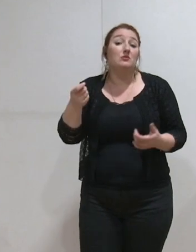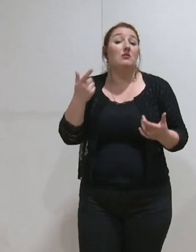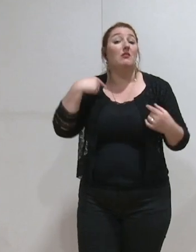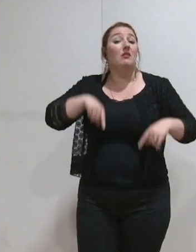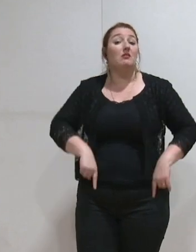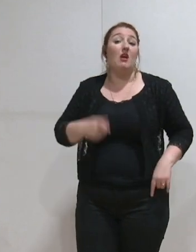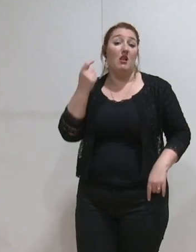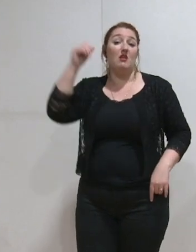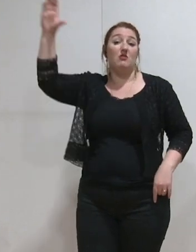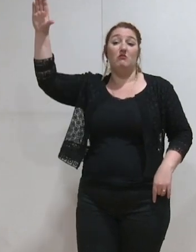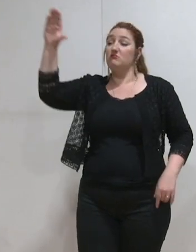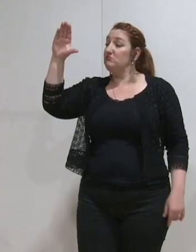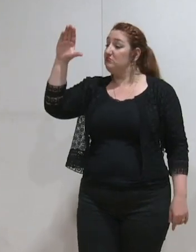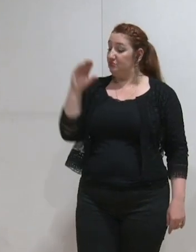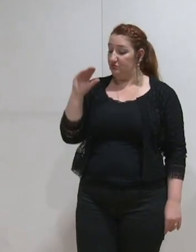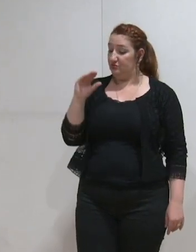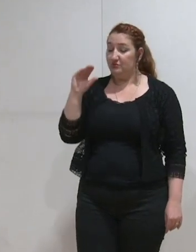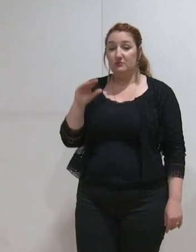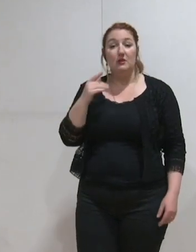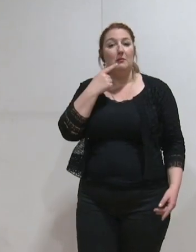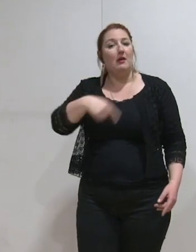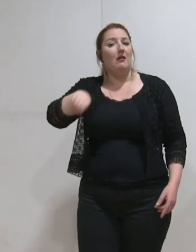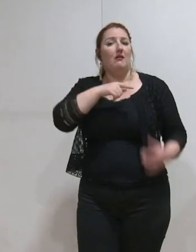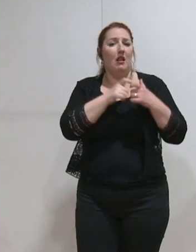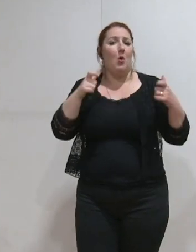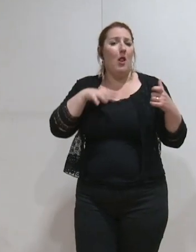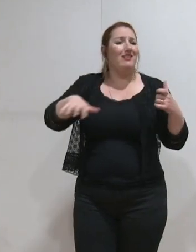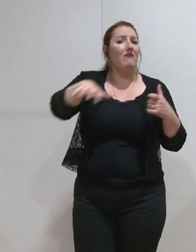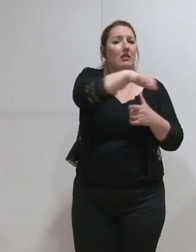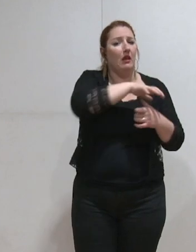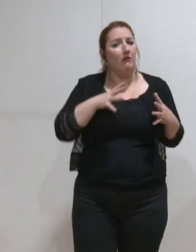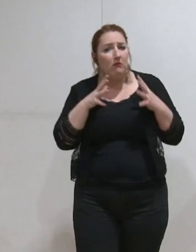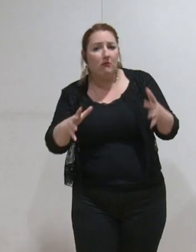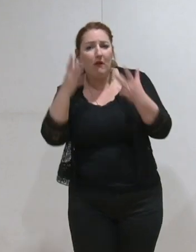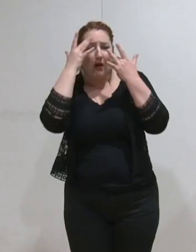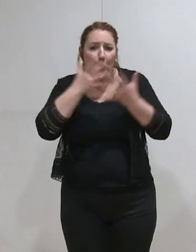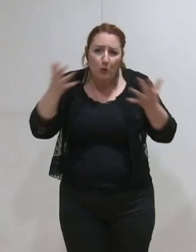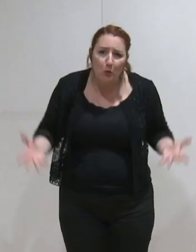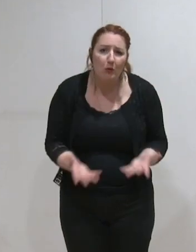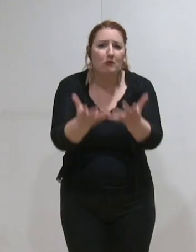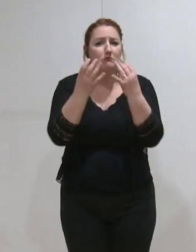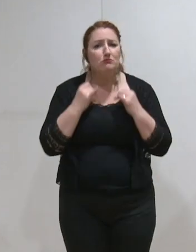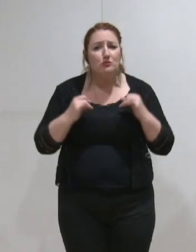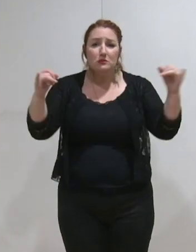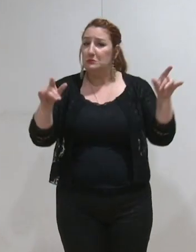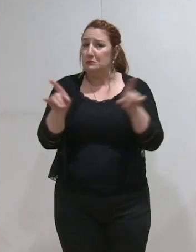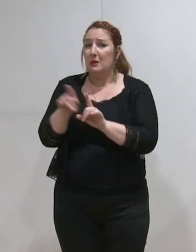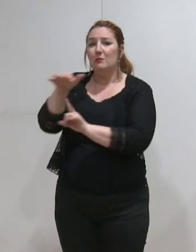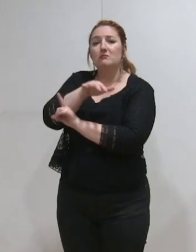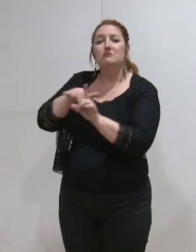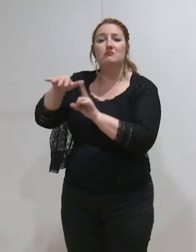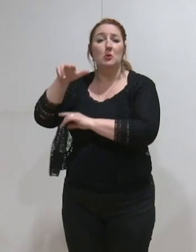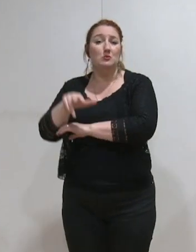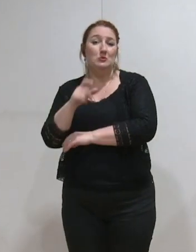l'état car les collectivités se sont impliquées dans la culture fortement comme elles se sont impliquées dans le logement social dont nous parlions